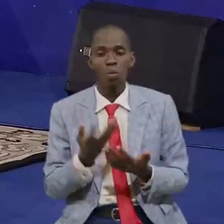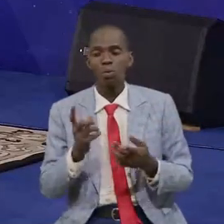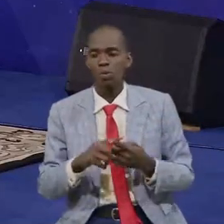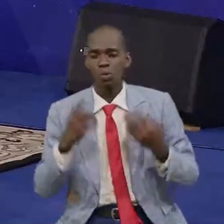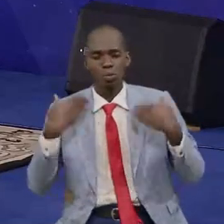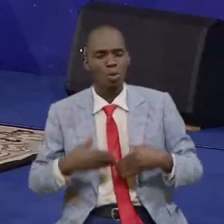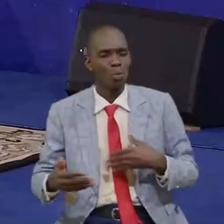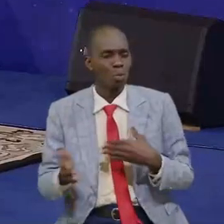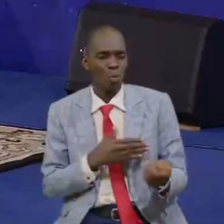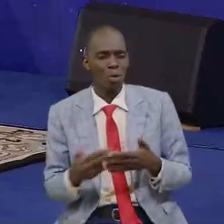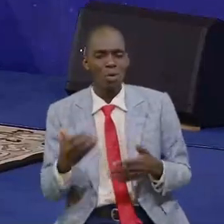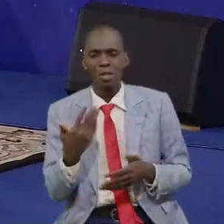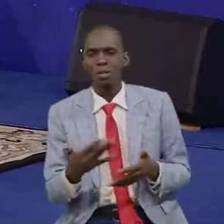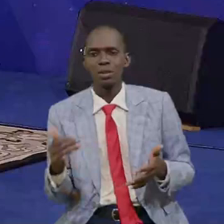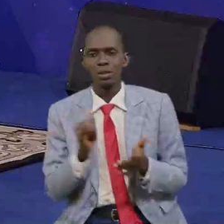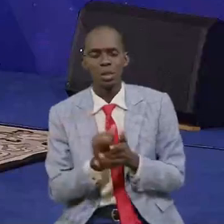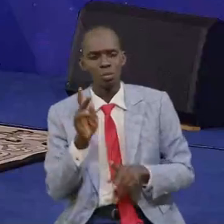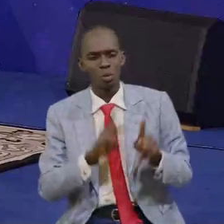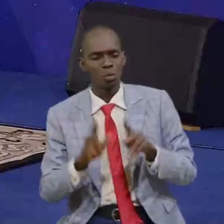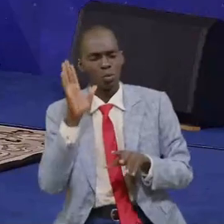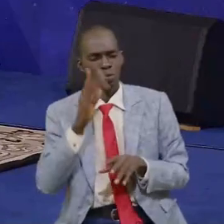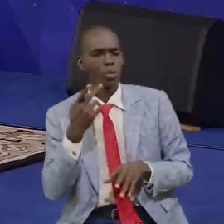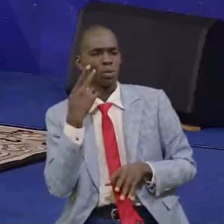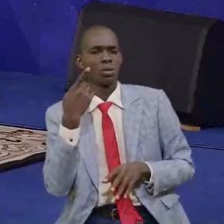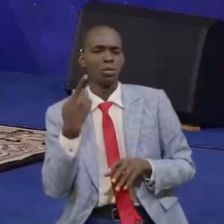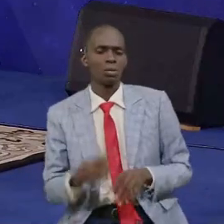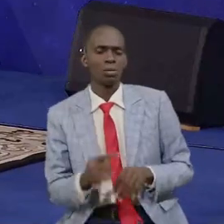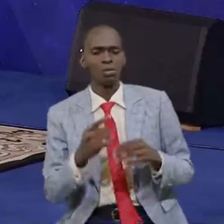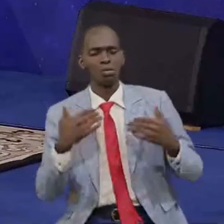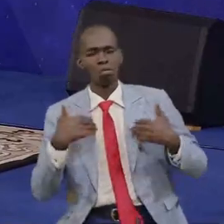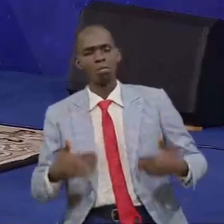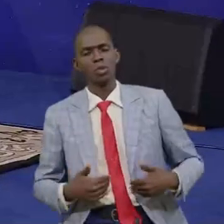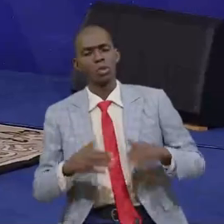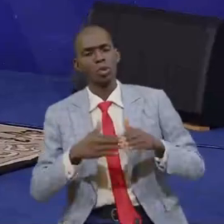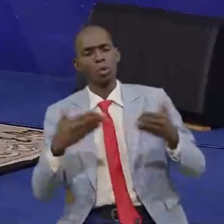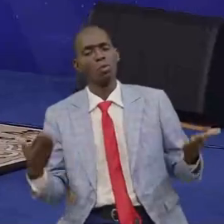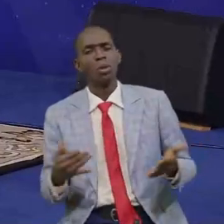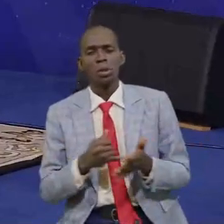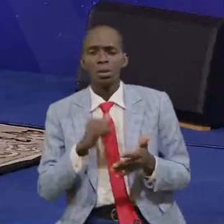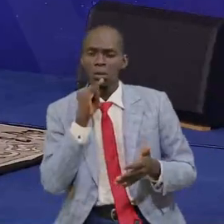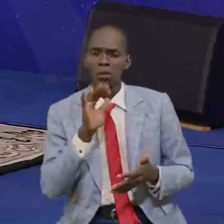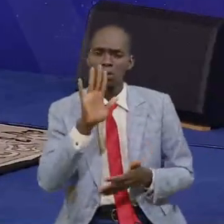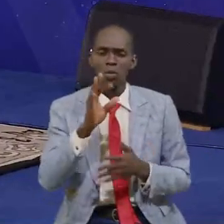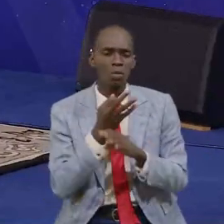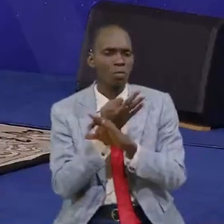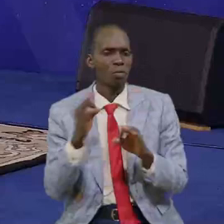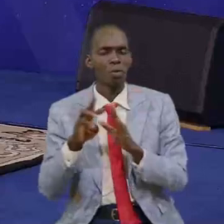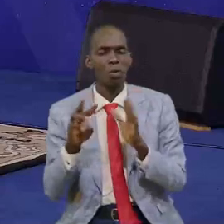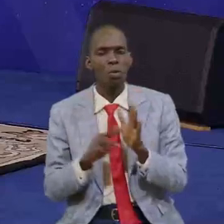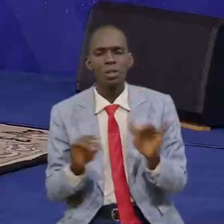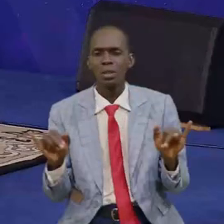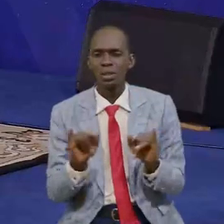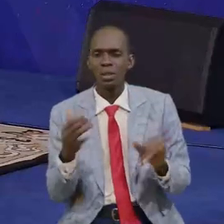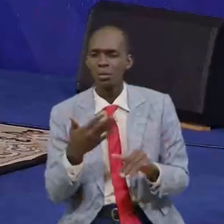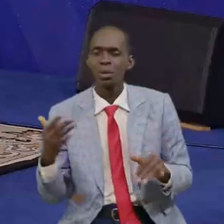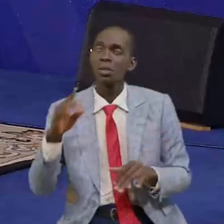pour que les gens voient l'anatomie de ton corps, c'est ton libre arbitre. Et la même chose, la grâce de Dieu est venue sur